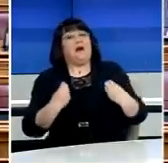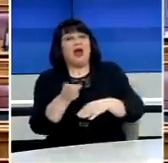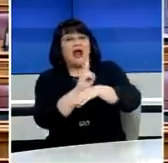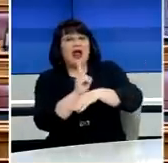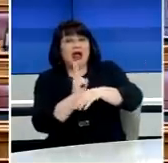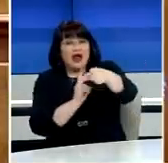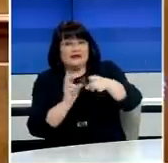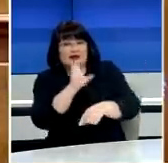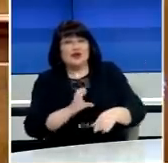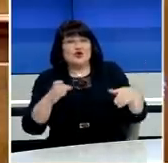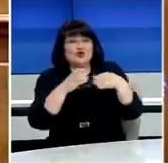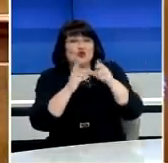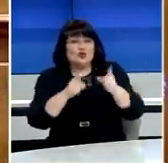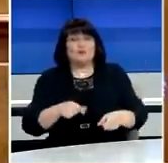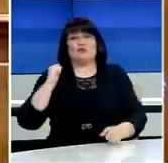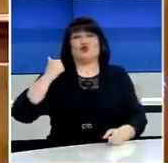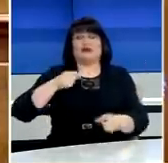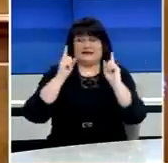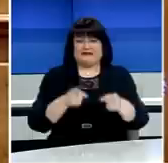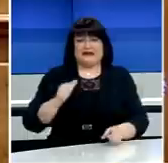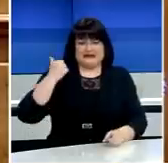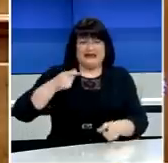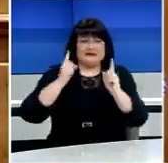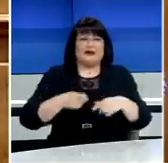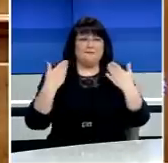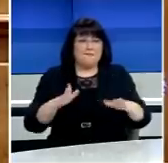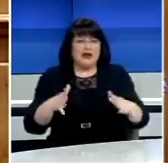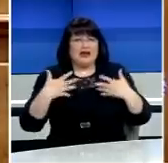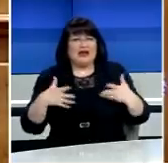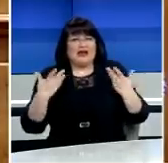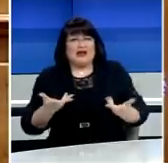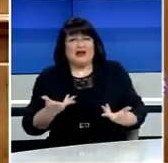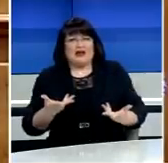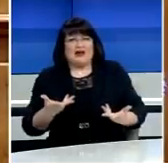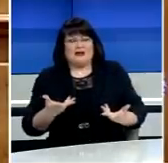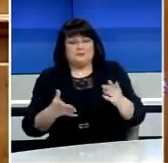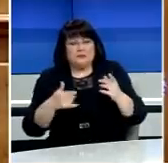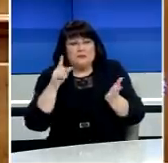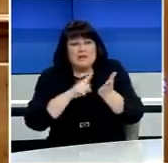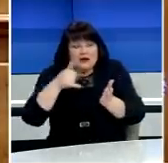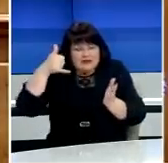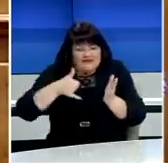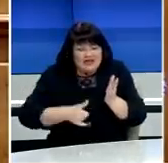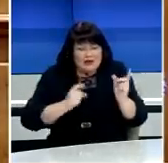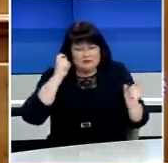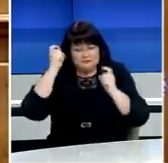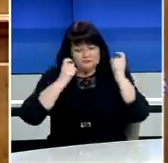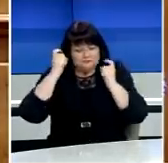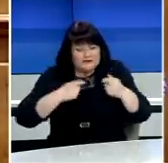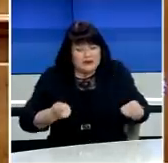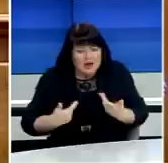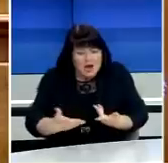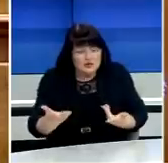η απόφαση του Eurogroup που εκδόθηκε προχθές, που εκδόθηκε χθες, όχι μόνο για να πανηγυρίσουμε, αλλά για να μπούμε σε βαθύ στοχασμό για το τι μέλη